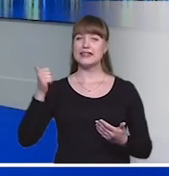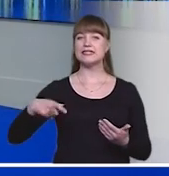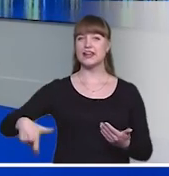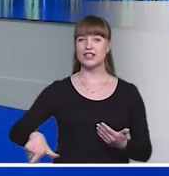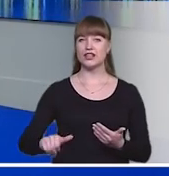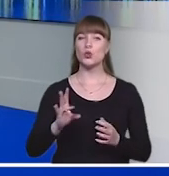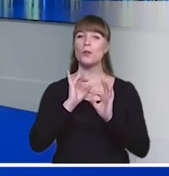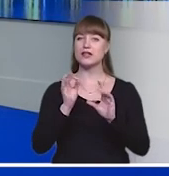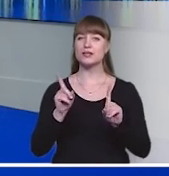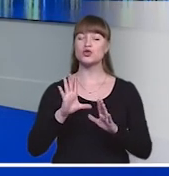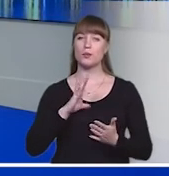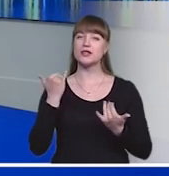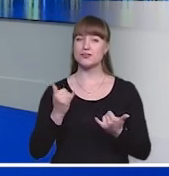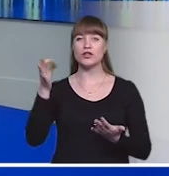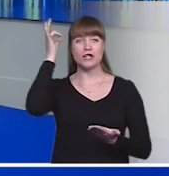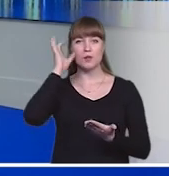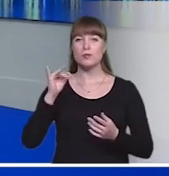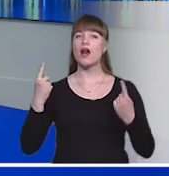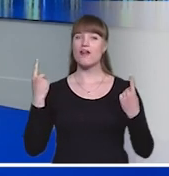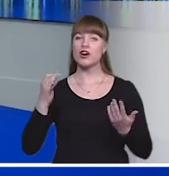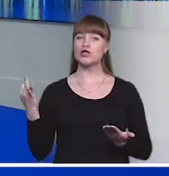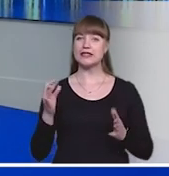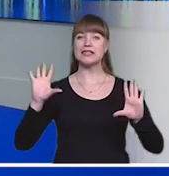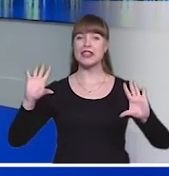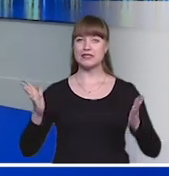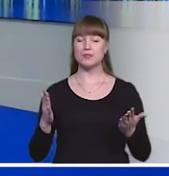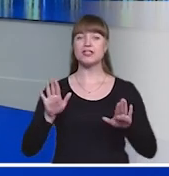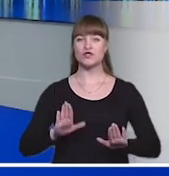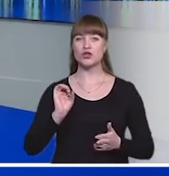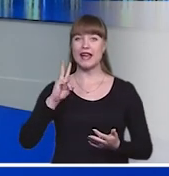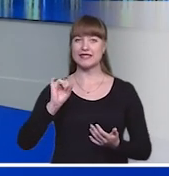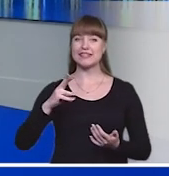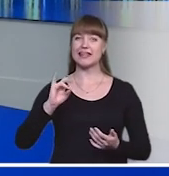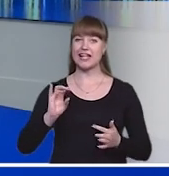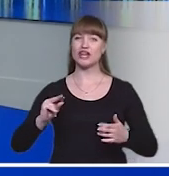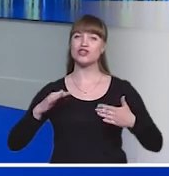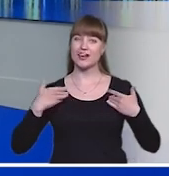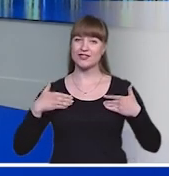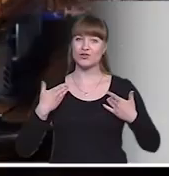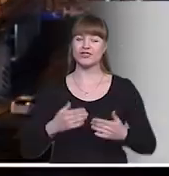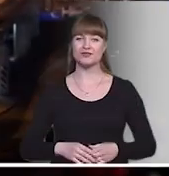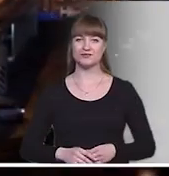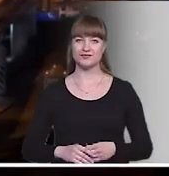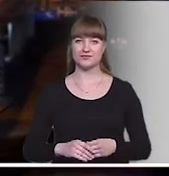Неделя на Дону. Расскажем, что было сегодня, и напомним о важных и интересных событиях. В студии Анастасия Наталич. Здравствуйте.